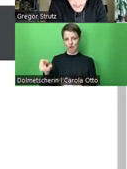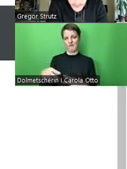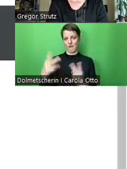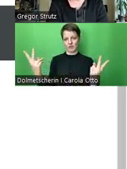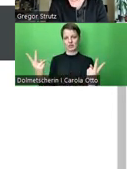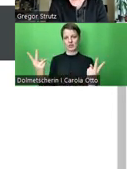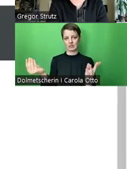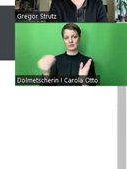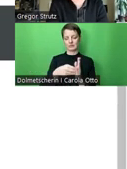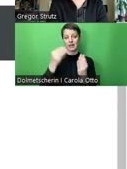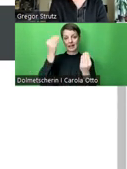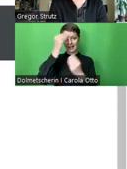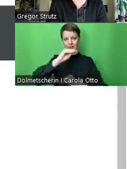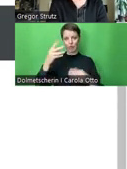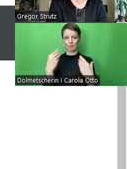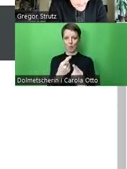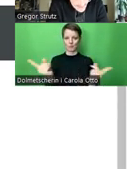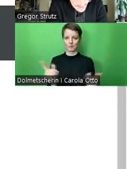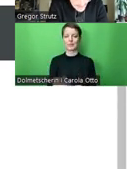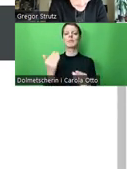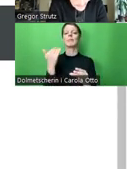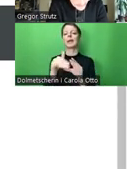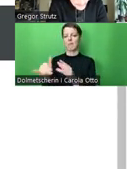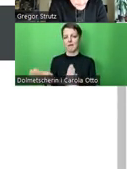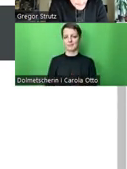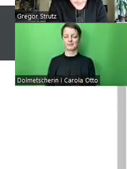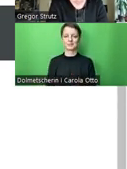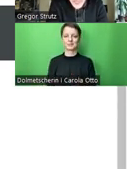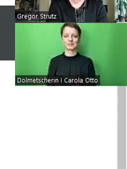stehen. Eine Info dazu werden Sie per E-Mail erhalten.